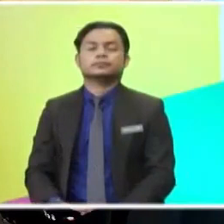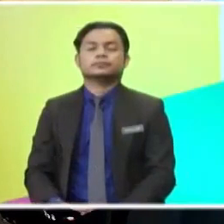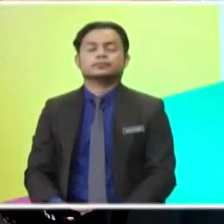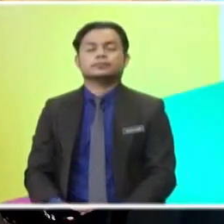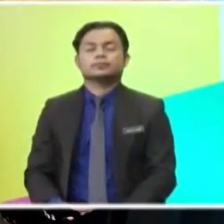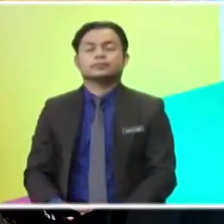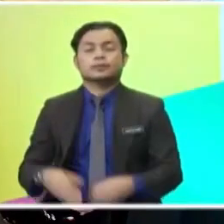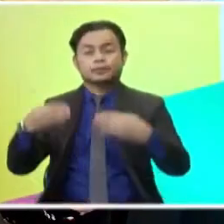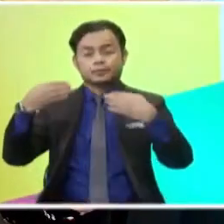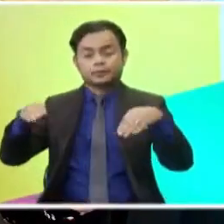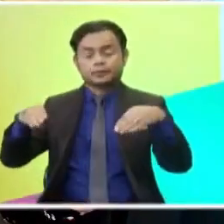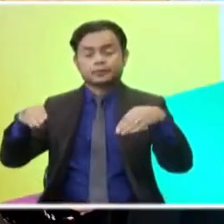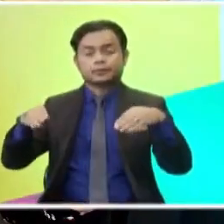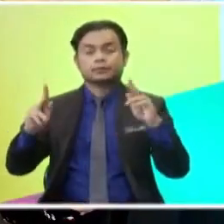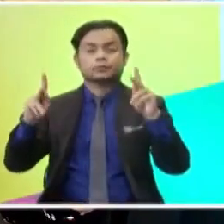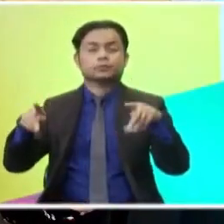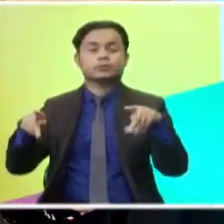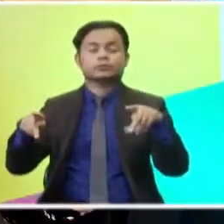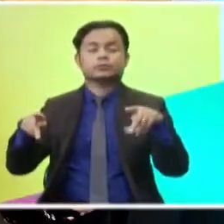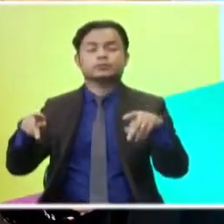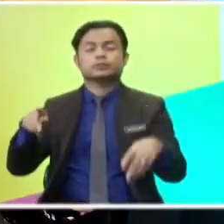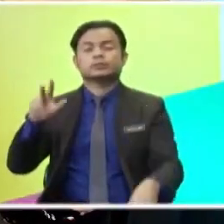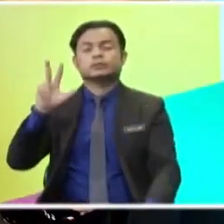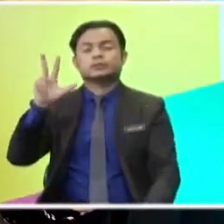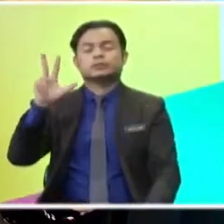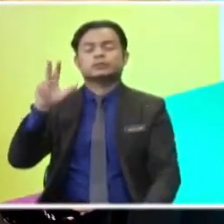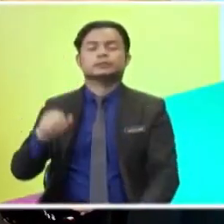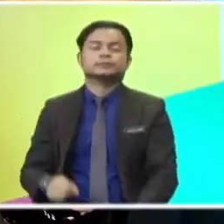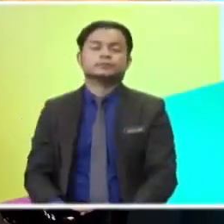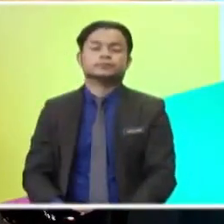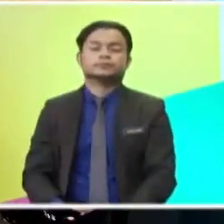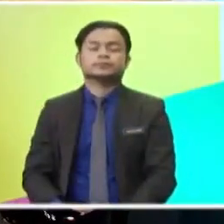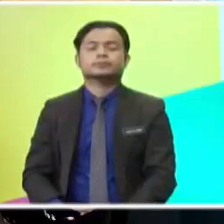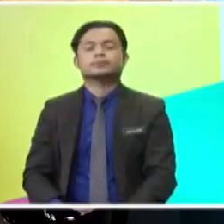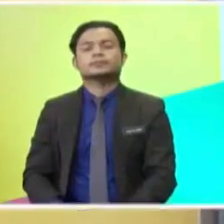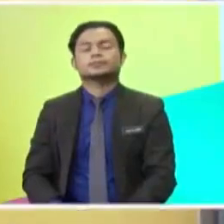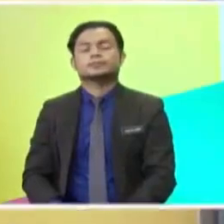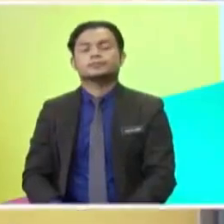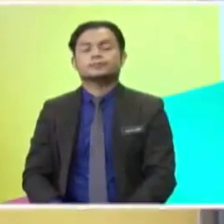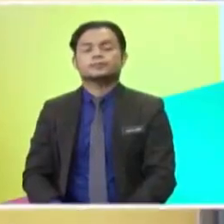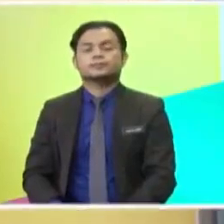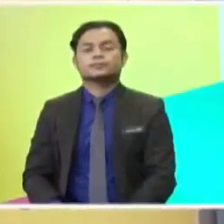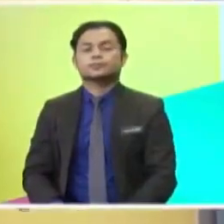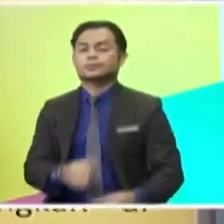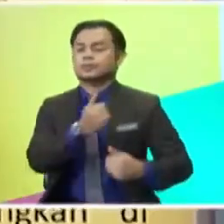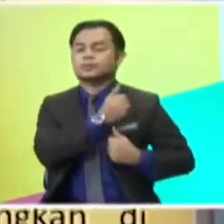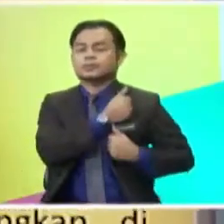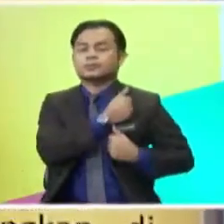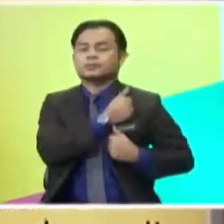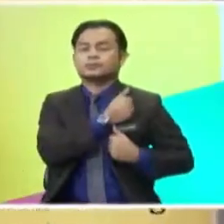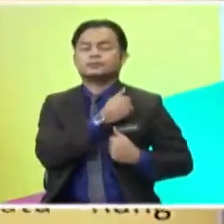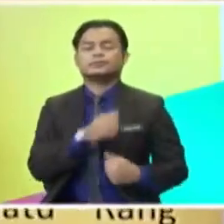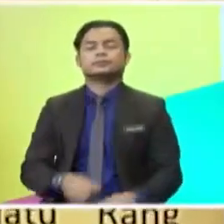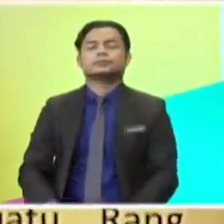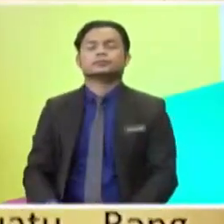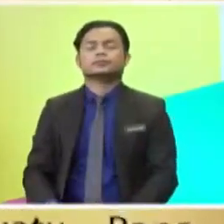bidang kuasa yang ketiga dalam eksekutif. Okey, yang ya, dalam bidang ketenteraan, ya, pemerintah